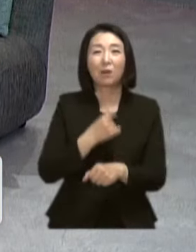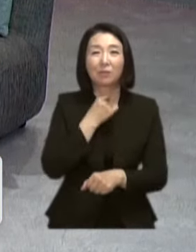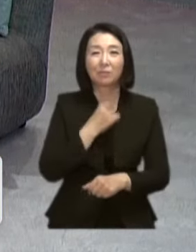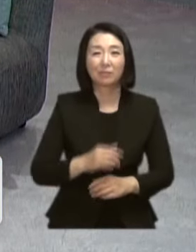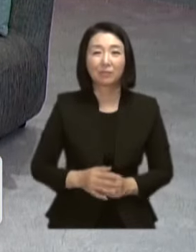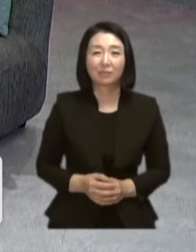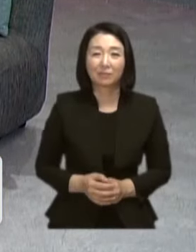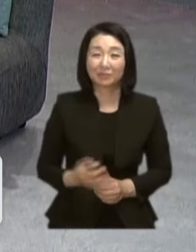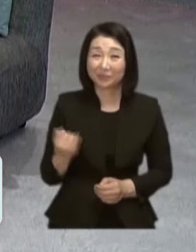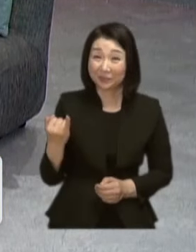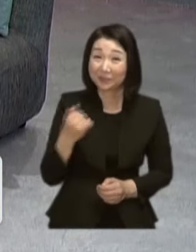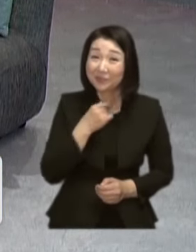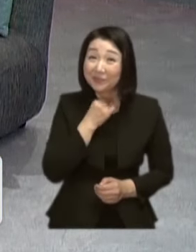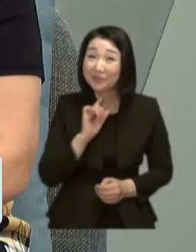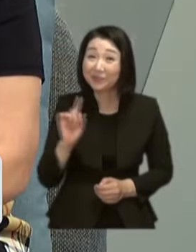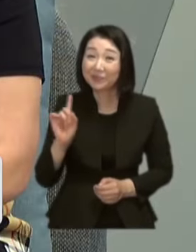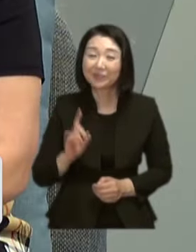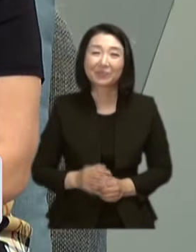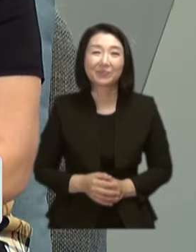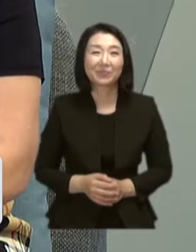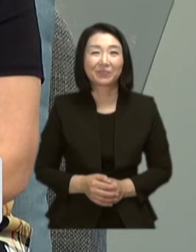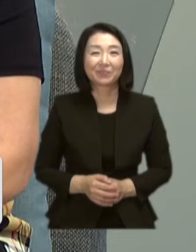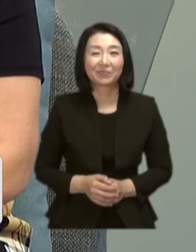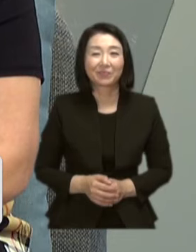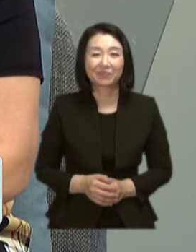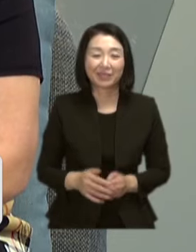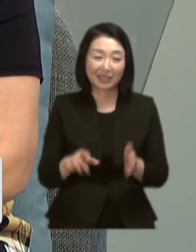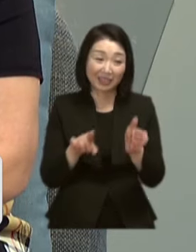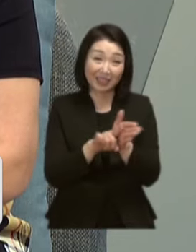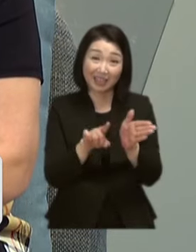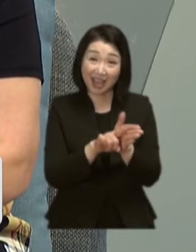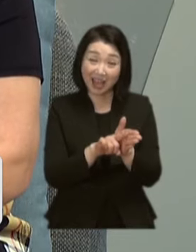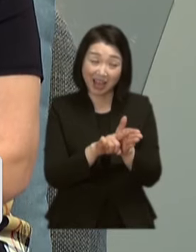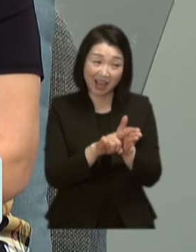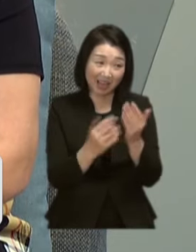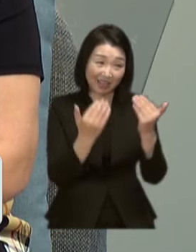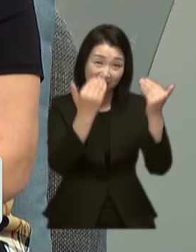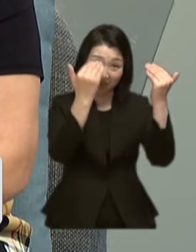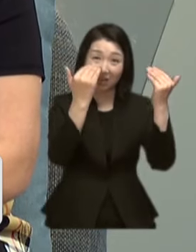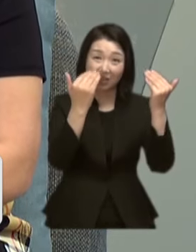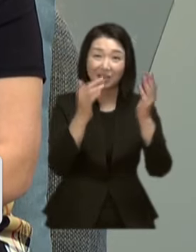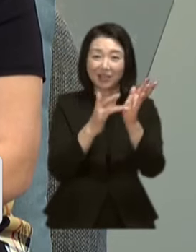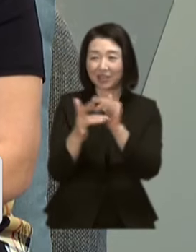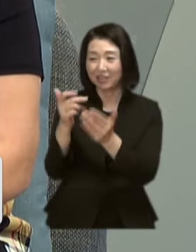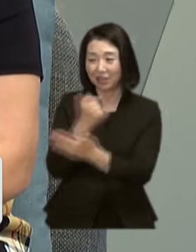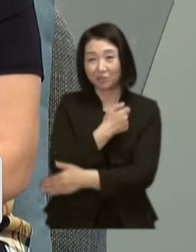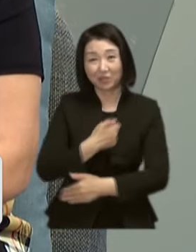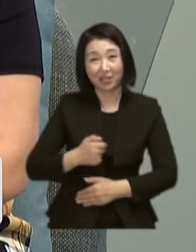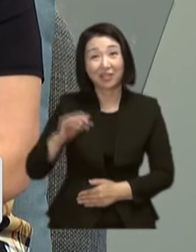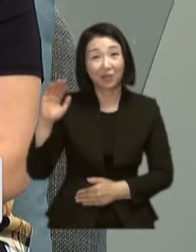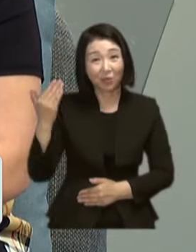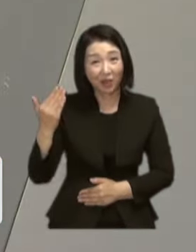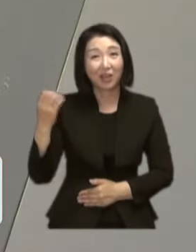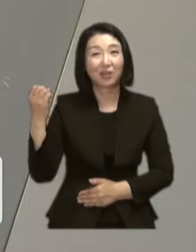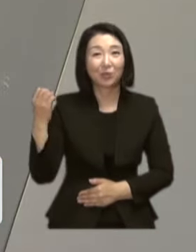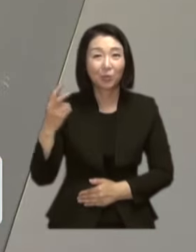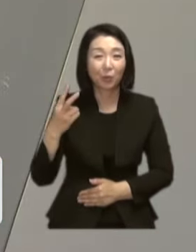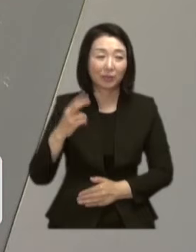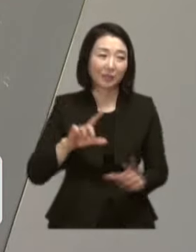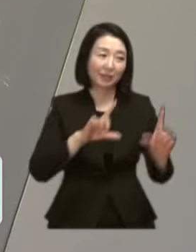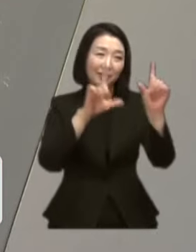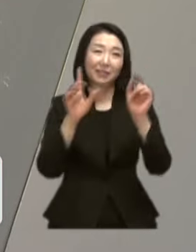이미경 선생님께서. 네, 저는 아이들의 그 신앙이 성장해서 예수님의 제자가 되고, 그리고 이